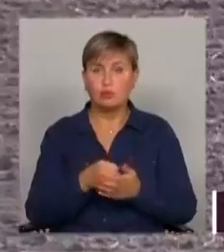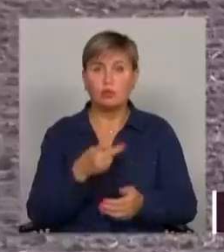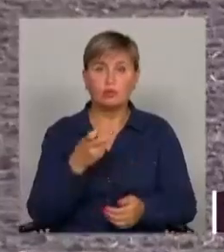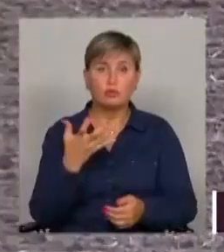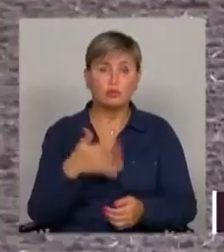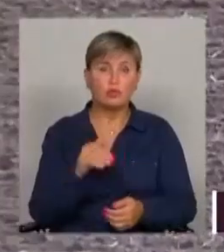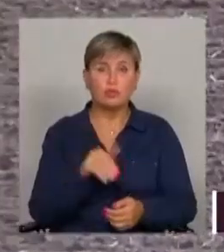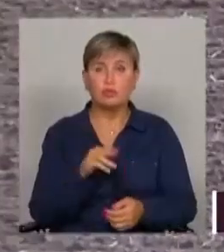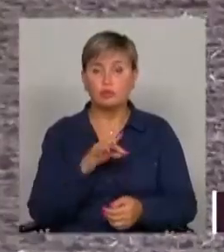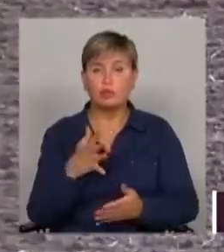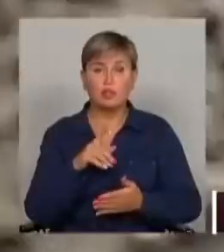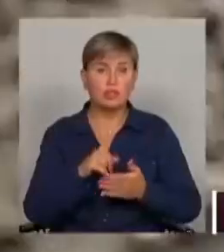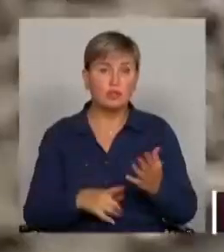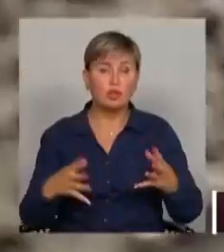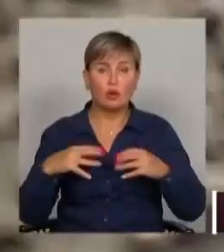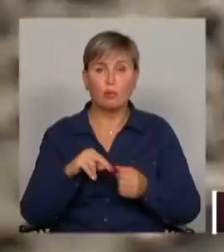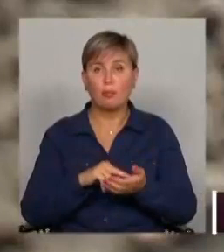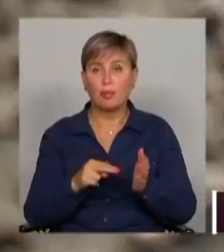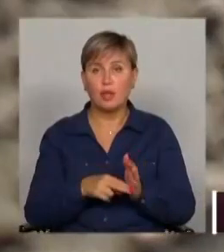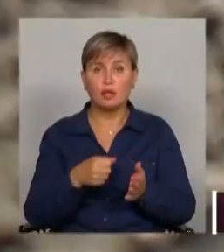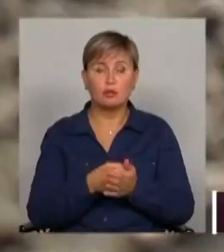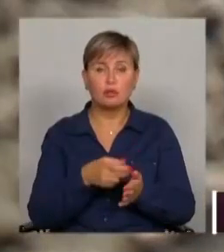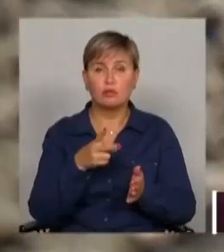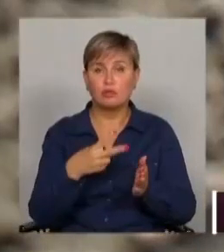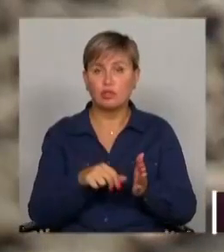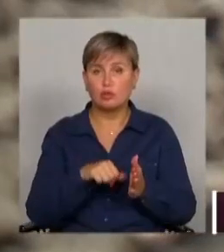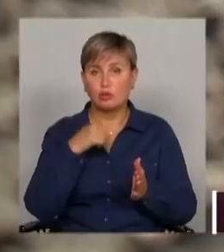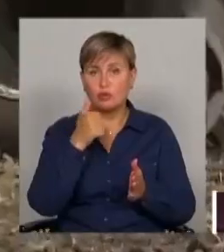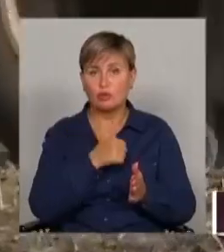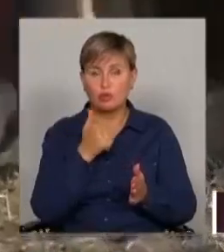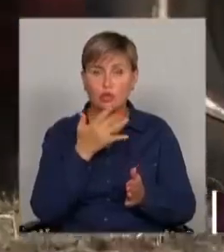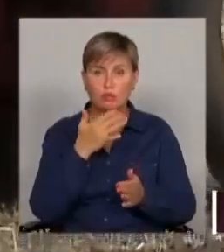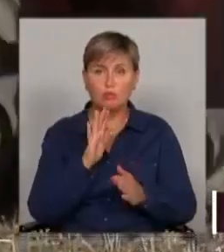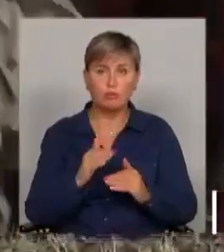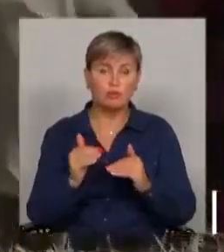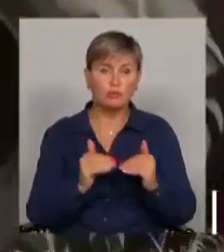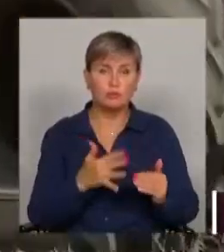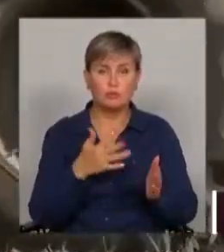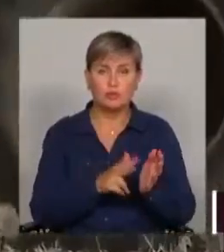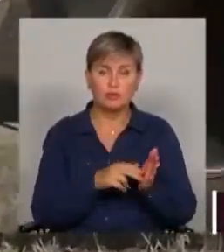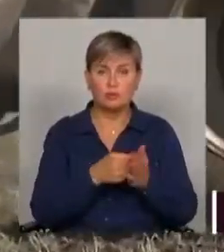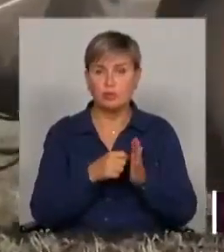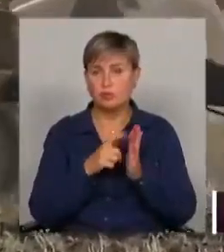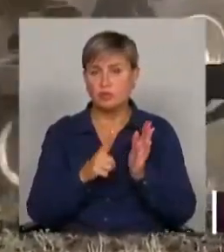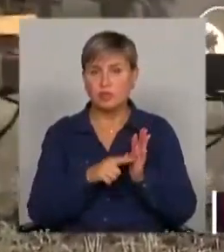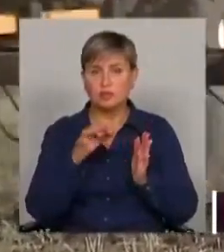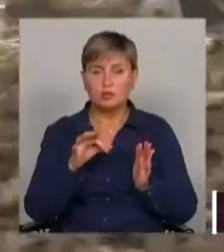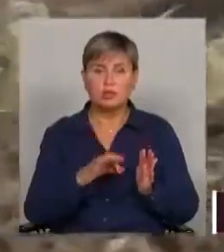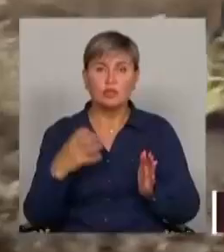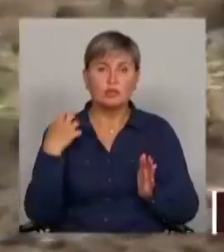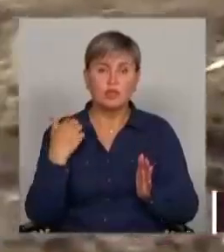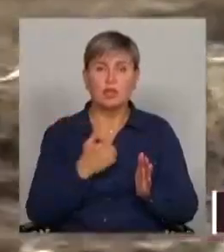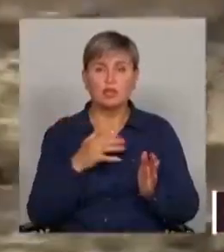тысяч тонн. Если верить комплексному плану, до 2026 года импорт упадет с 58 до 17%. Чиновники